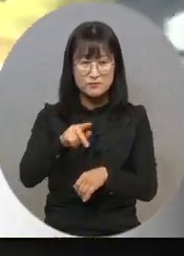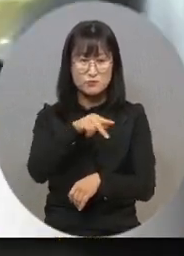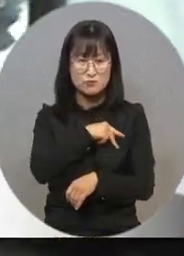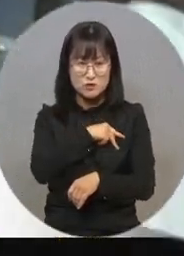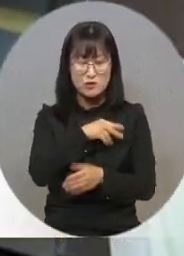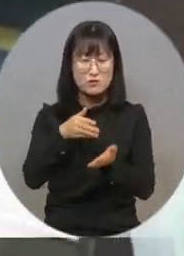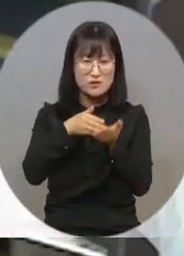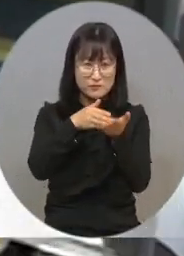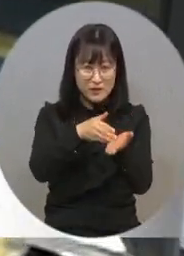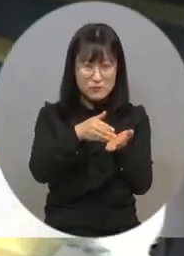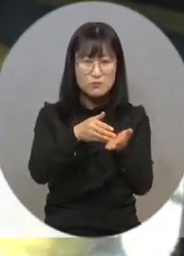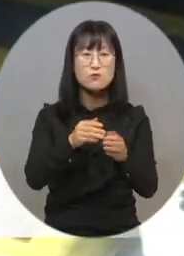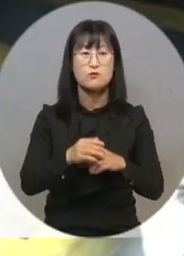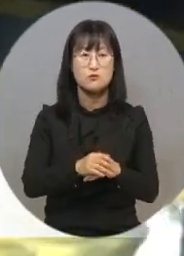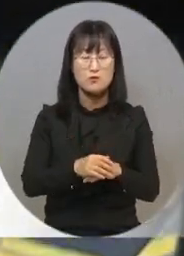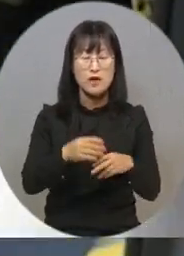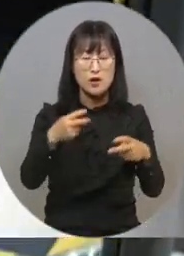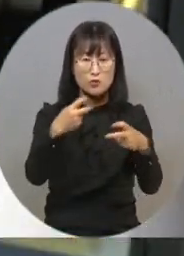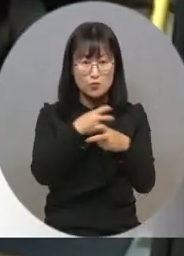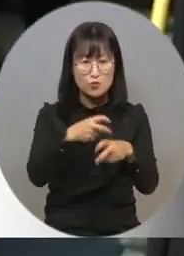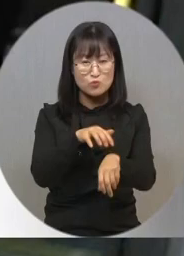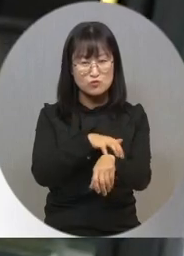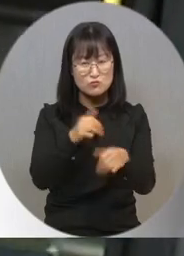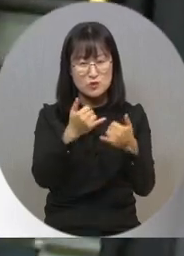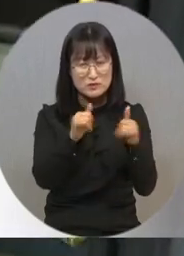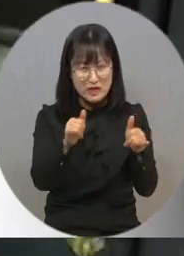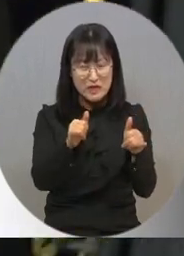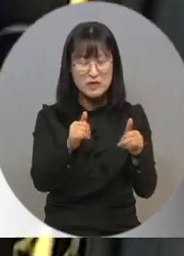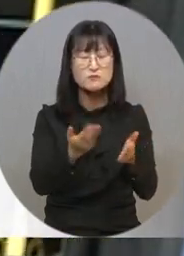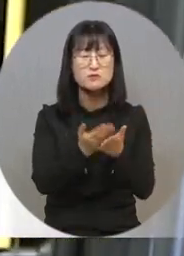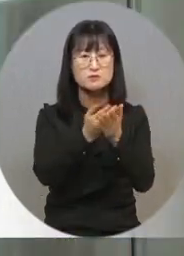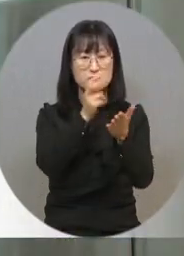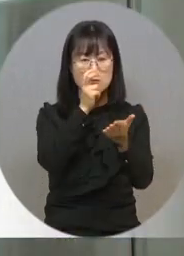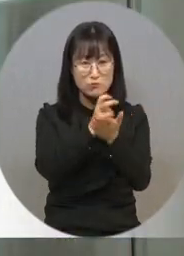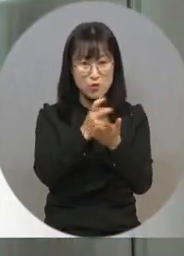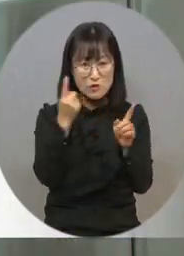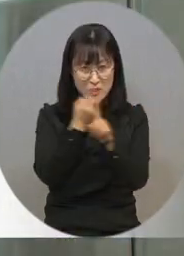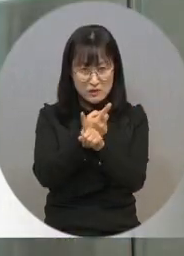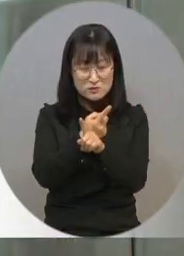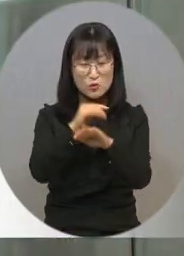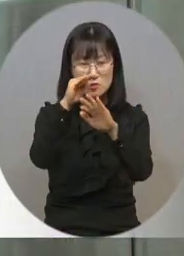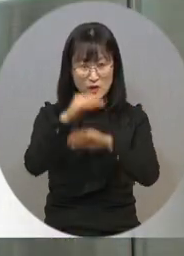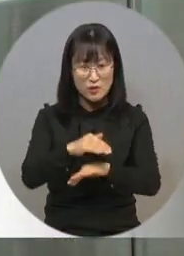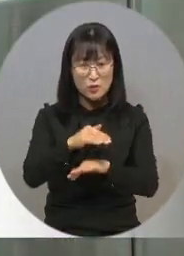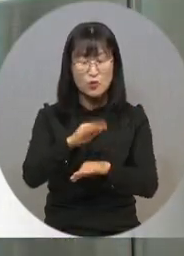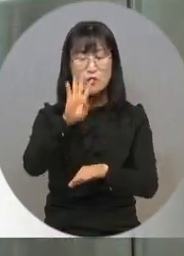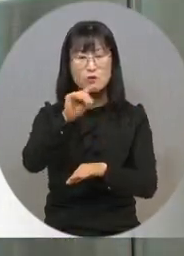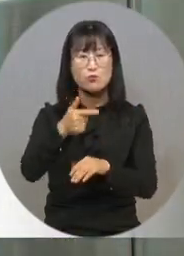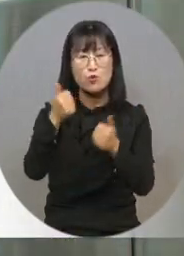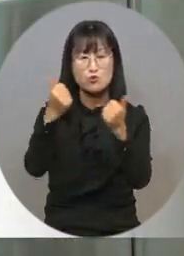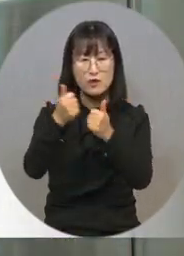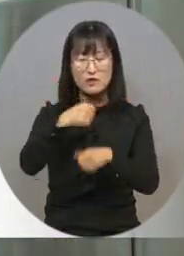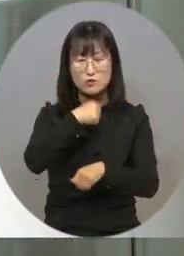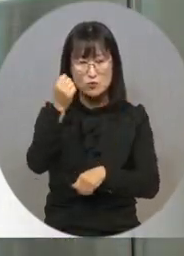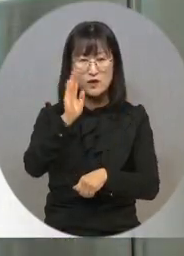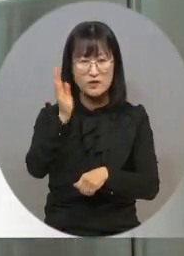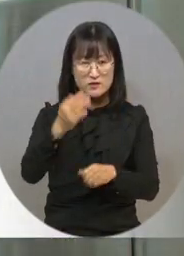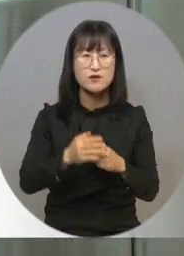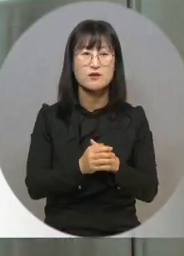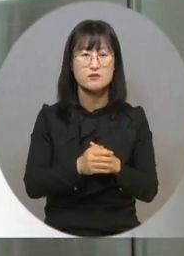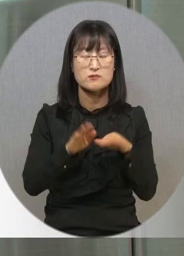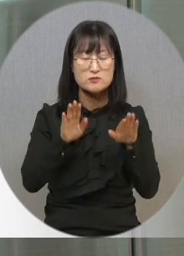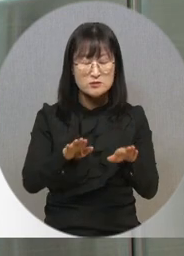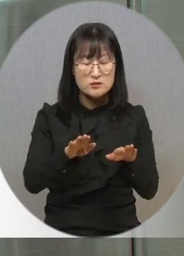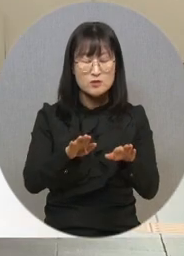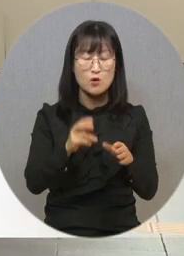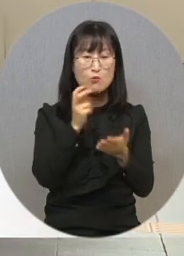발의한 교통약자의 이동편의 증진법 일부 개정 법률안이 국회 본회의를 통과했습니다. 현행